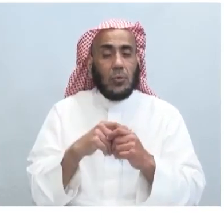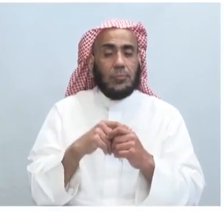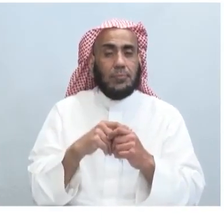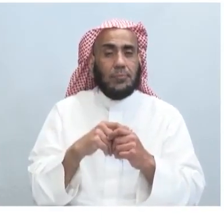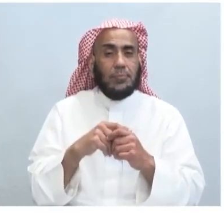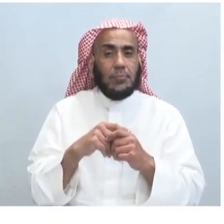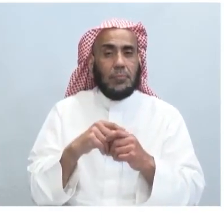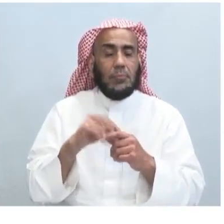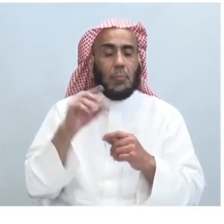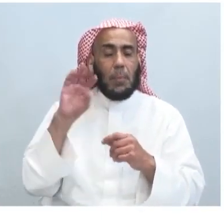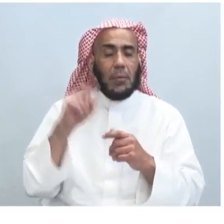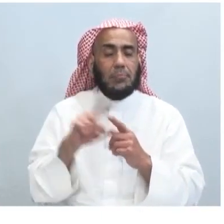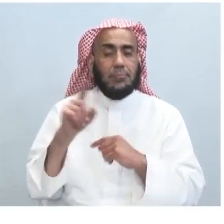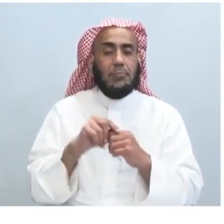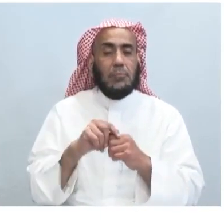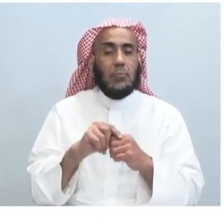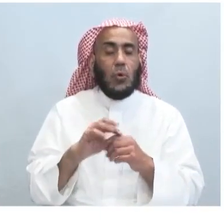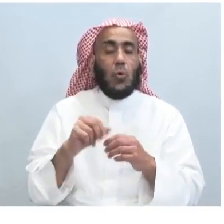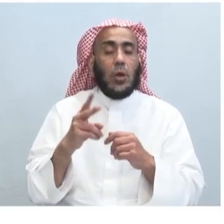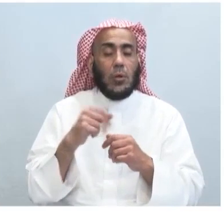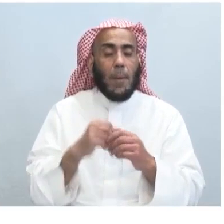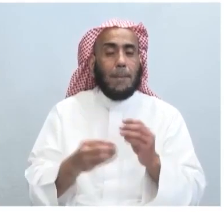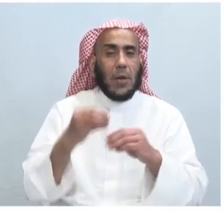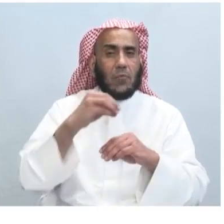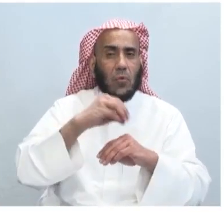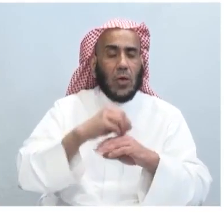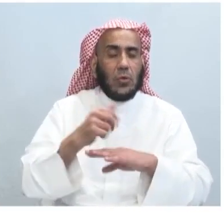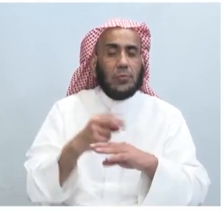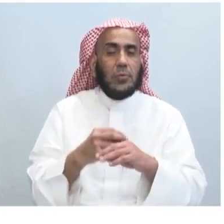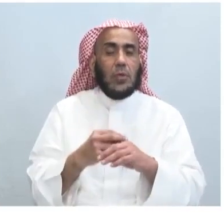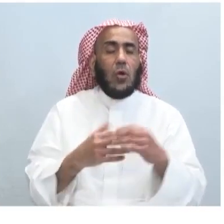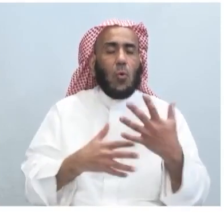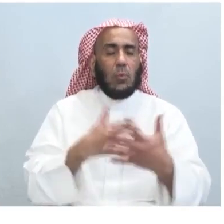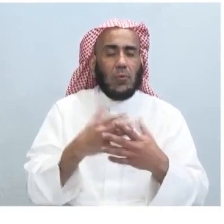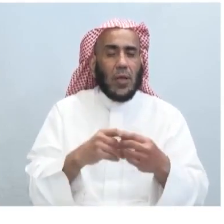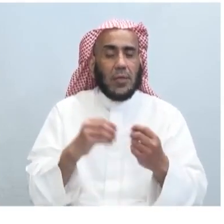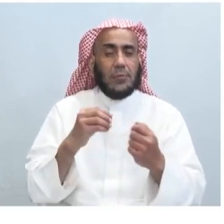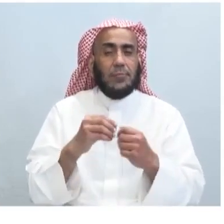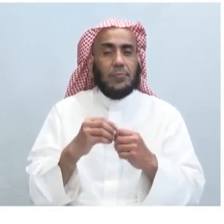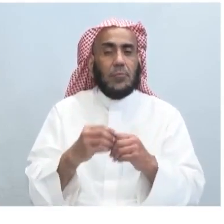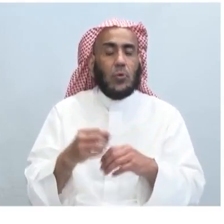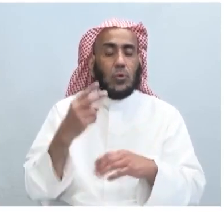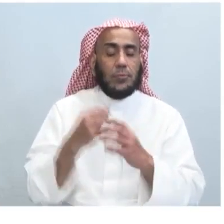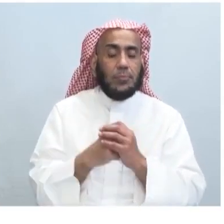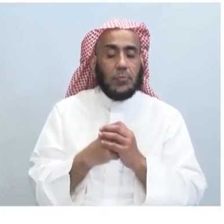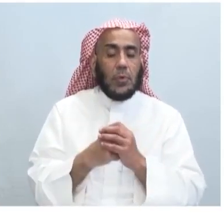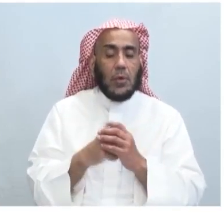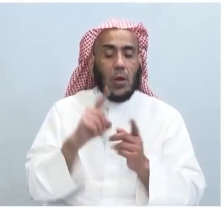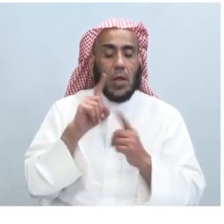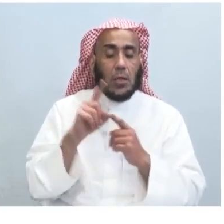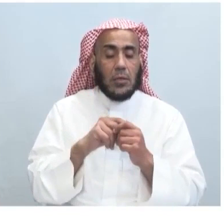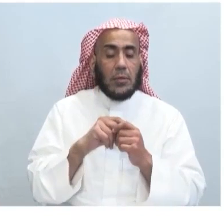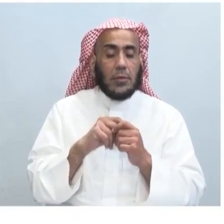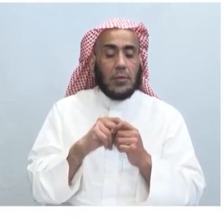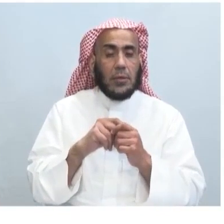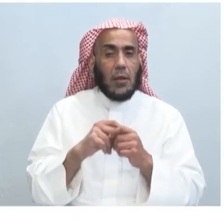ستكون في بي هنا النواتج مرفوعه للاسس والمتفاعلات ايضا مرفوعه الاسس طبعا لو لاحظت هنا